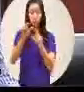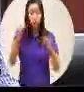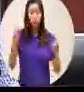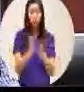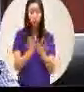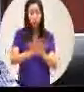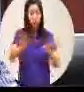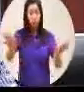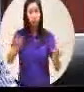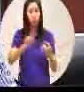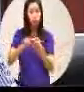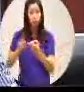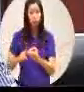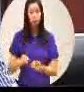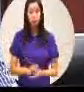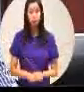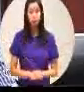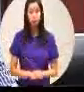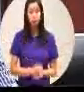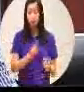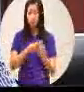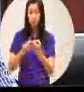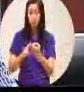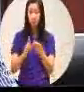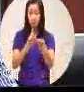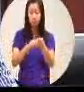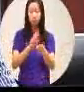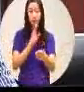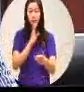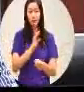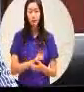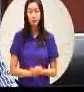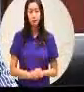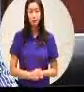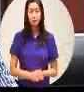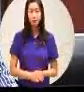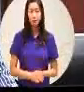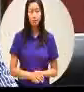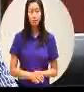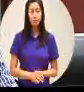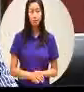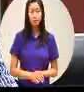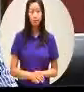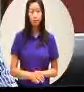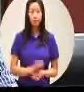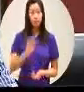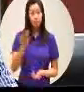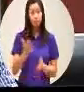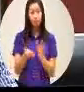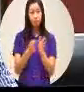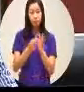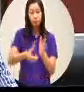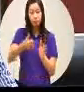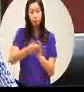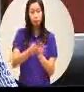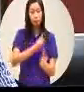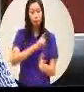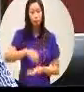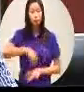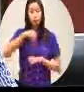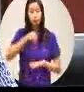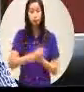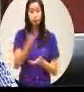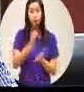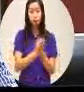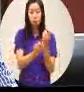是选那么多项的可能主要的一个目的啦。不过我想刚刚局长自己也提到齁，你比